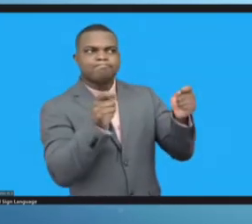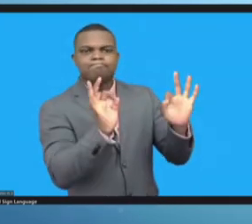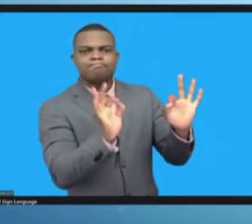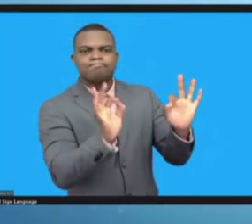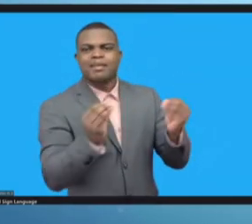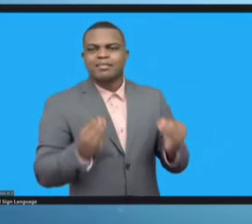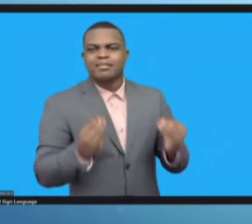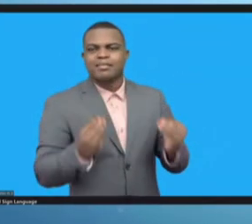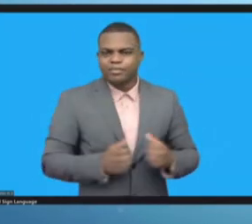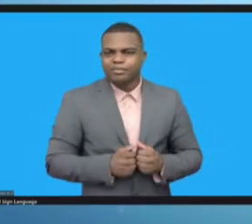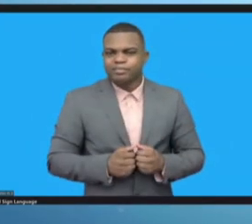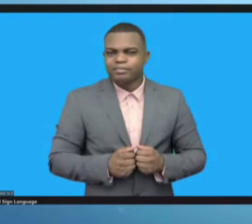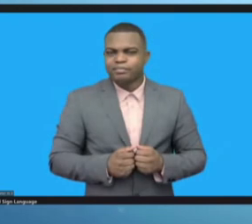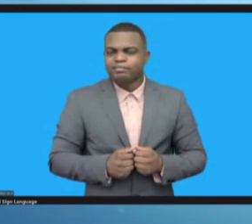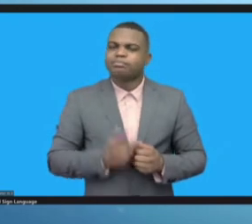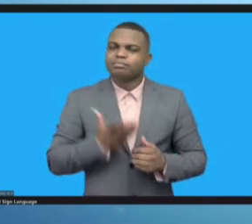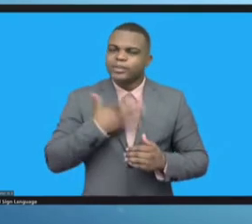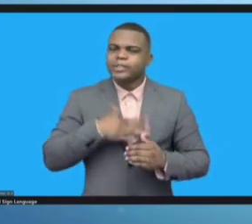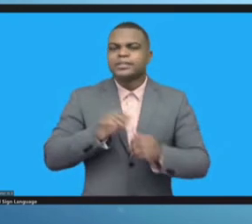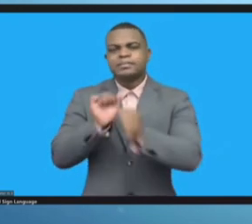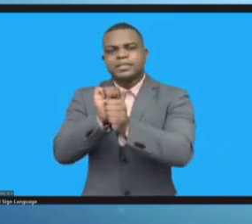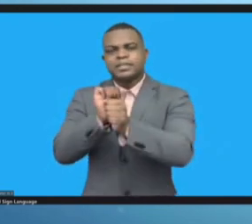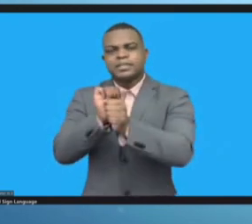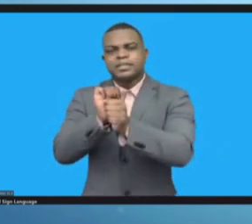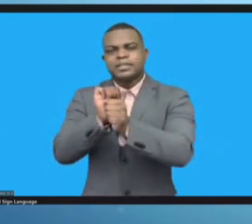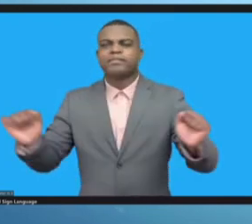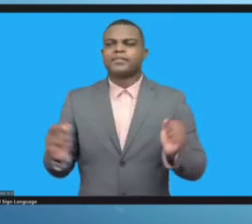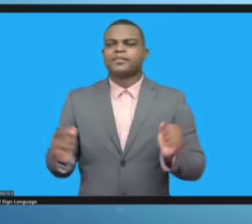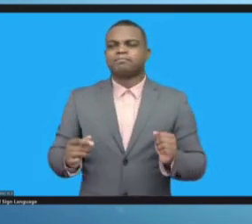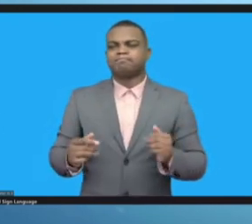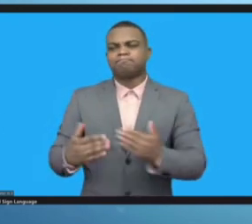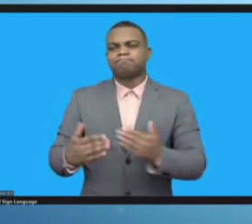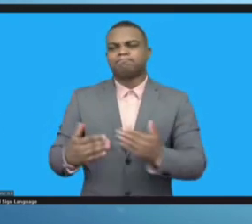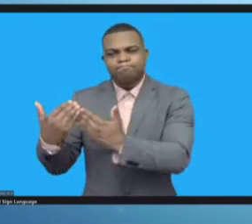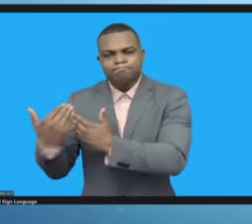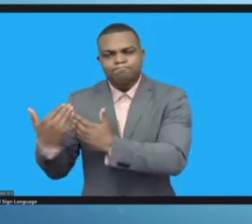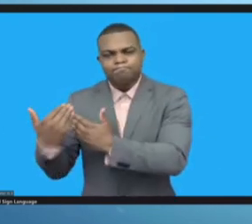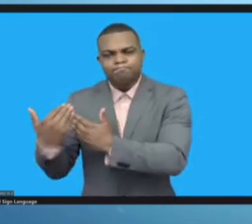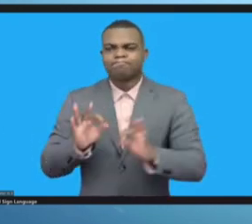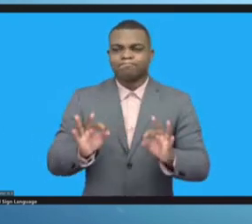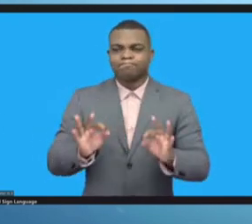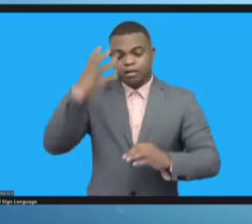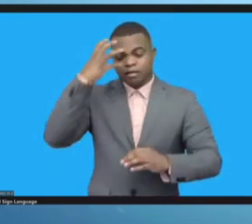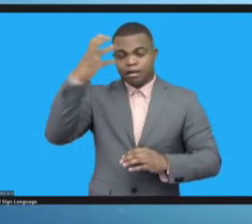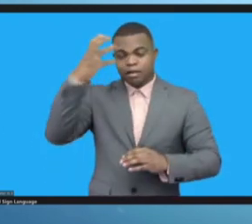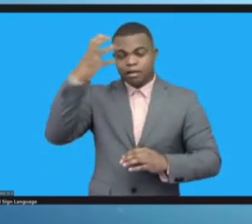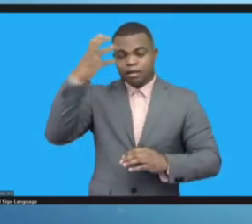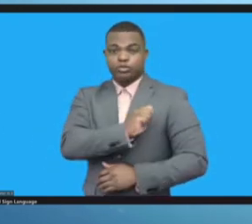établir un centre en matière de cybersécurité au Togo.